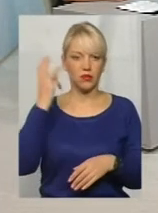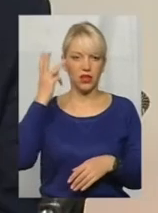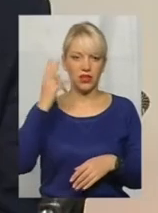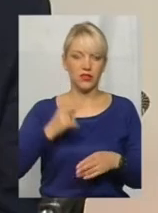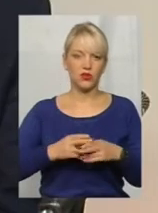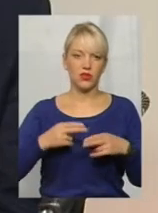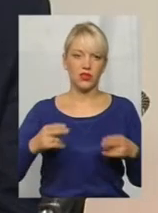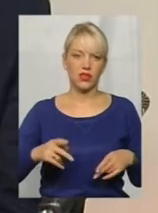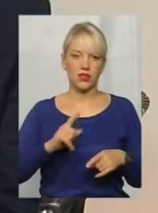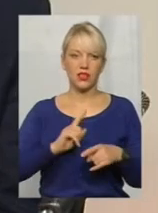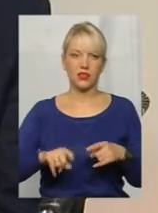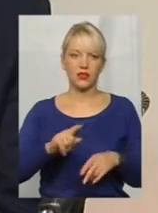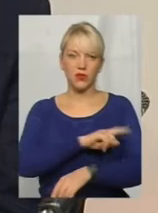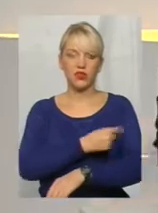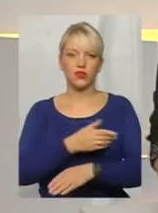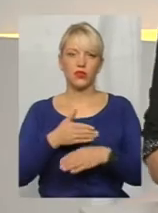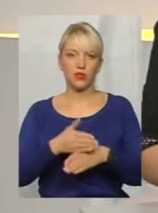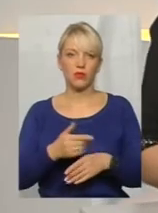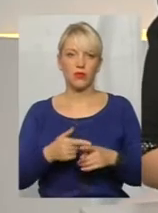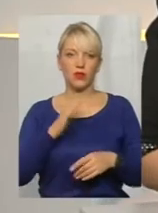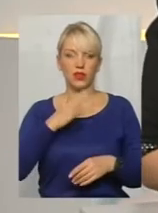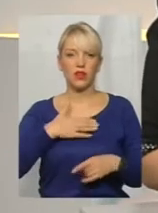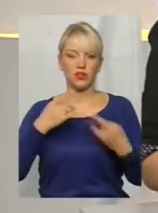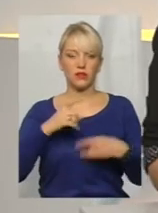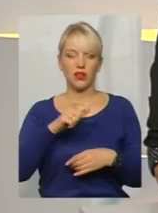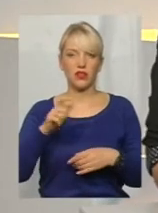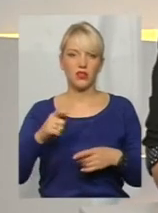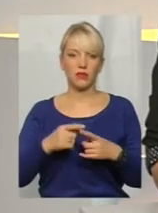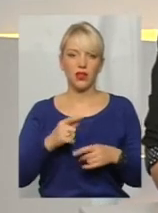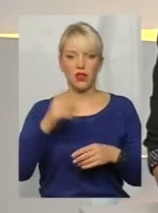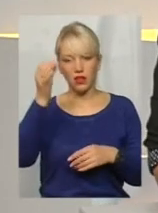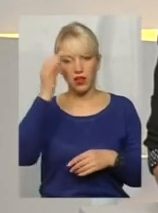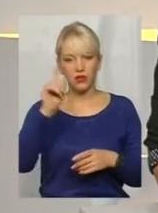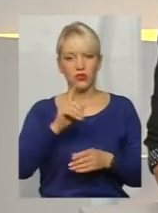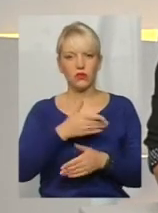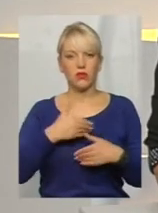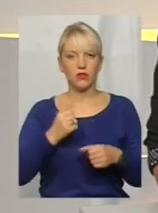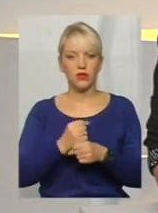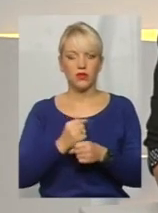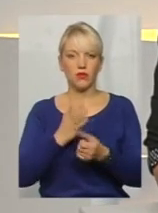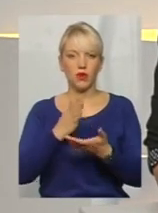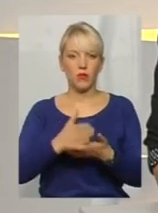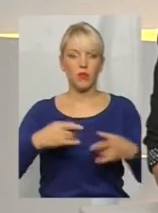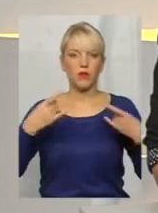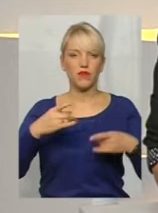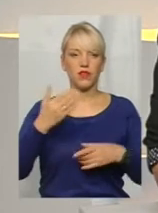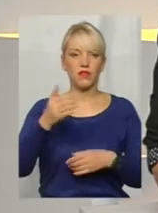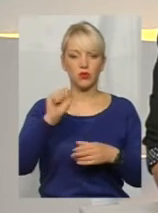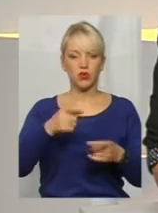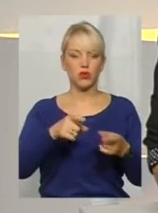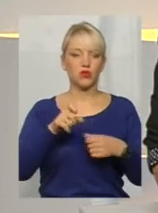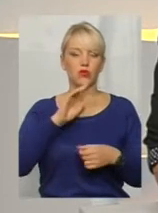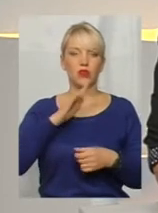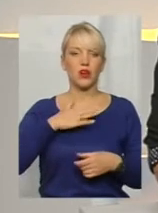екстреної медичної допомоги. Доброго. Нашим телеглядачам я нагадую, що працюємо у прямому ефірі, тому ви можете долучитись до нашої розмови